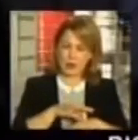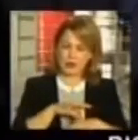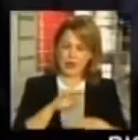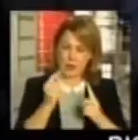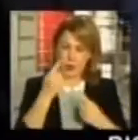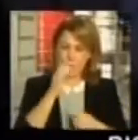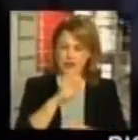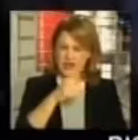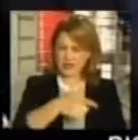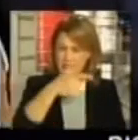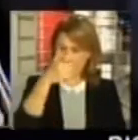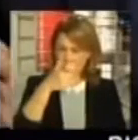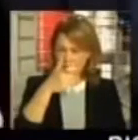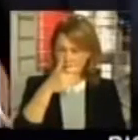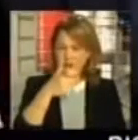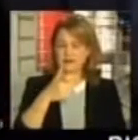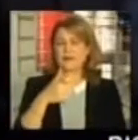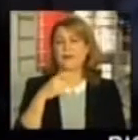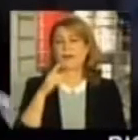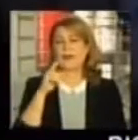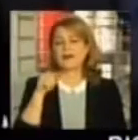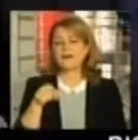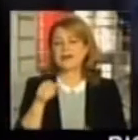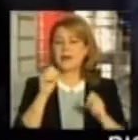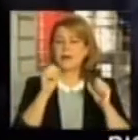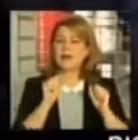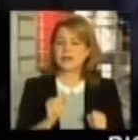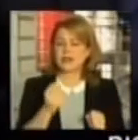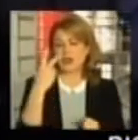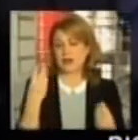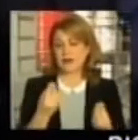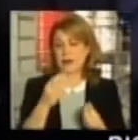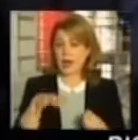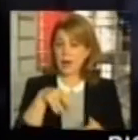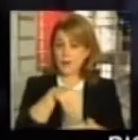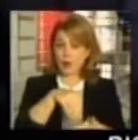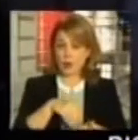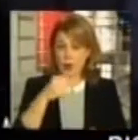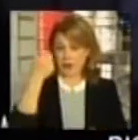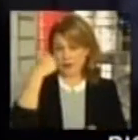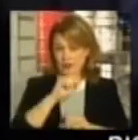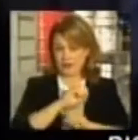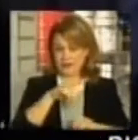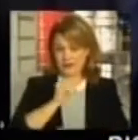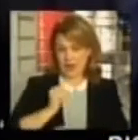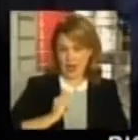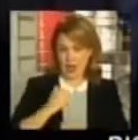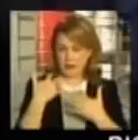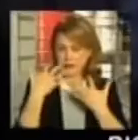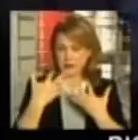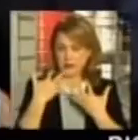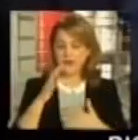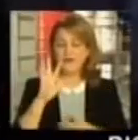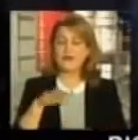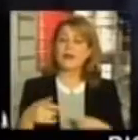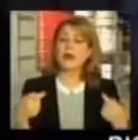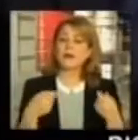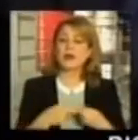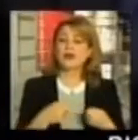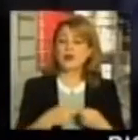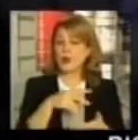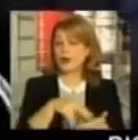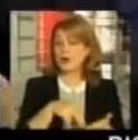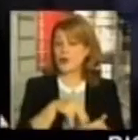בחברון. מתבססים על שני דברים, גם על אותם פרוטוקולים שאתה מזכיר שפורסמו אתמול לראשונה, וגם כמובן בהתבסס על אותן תמונות